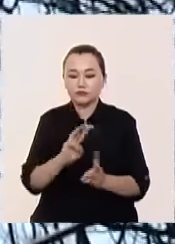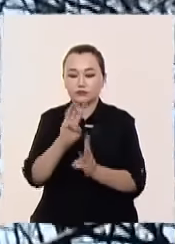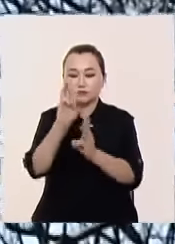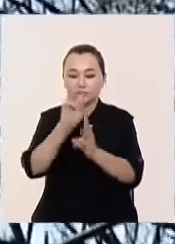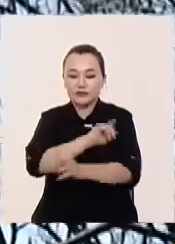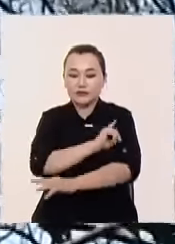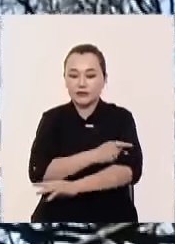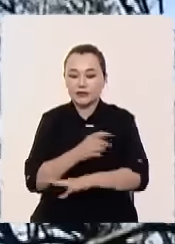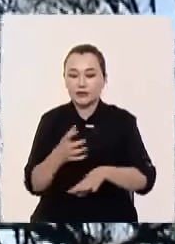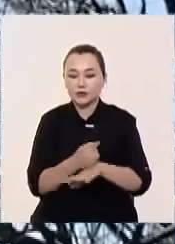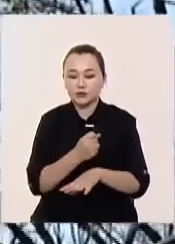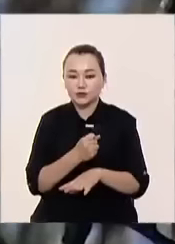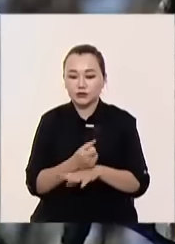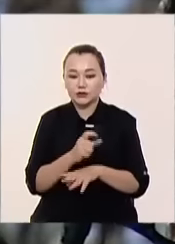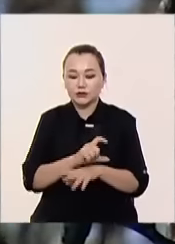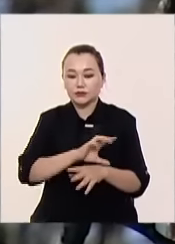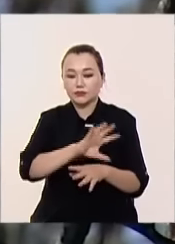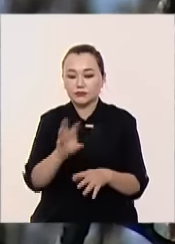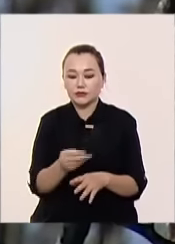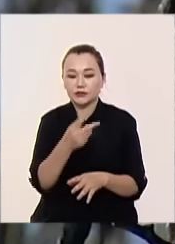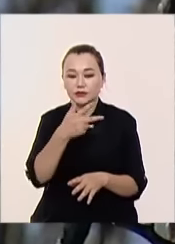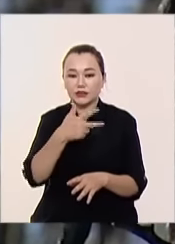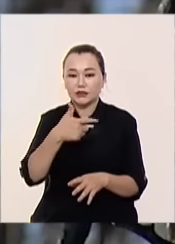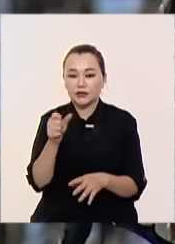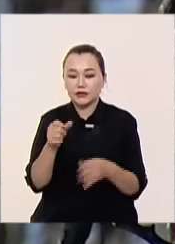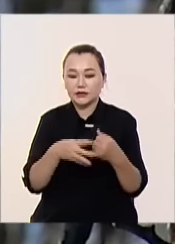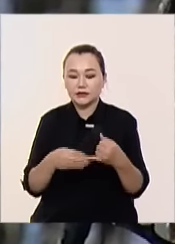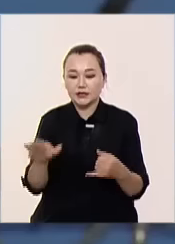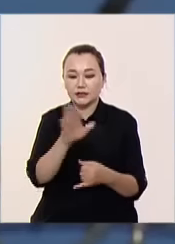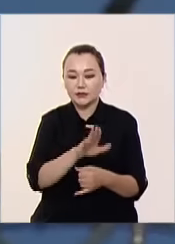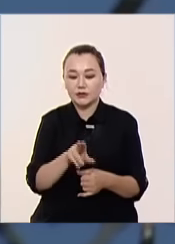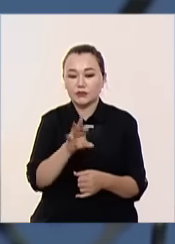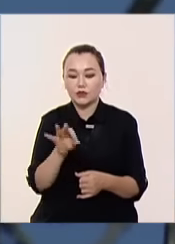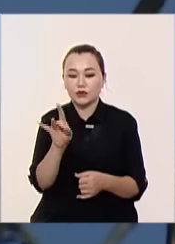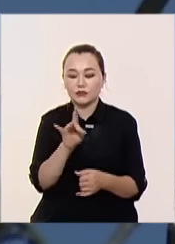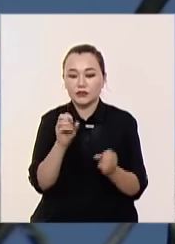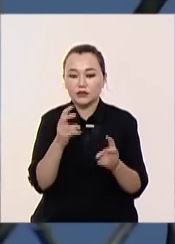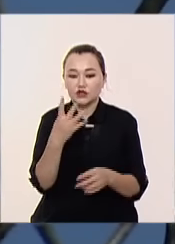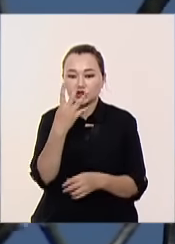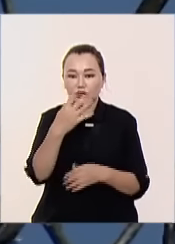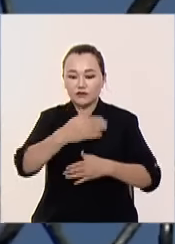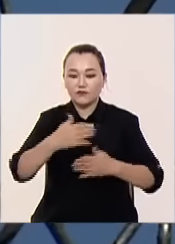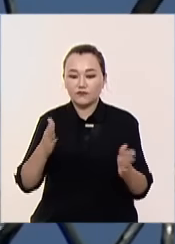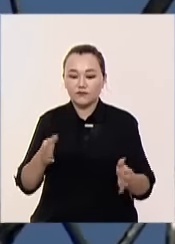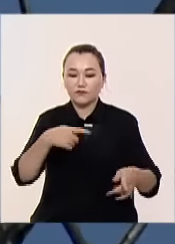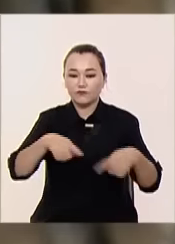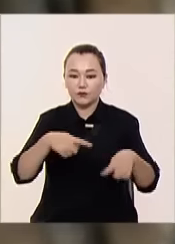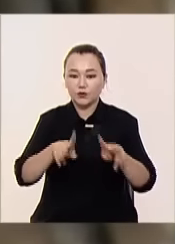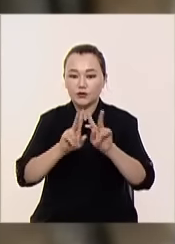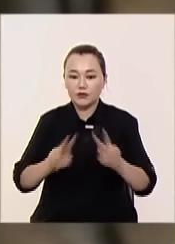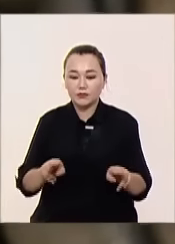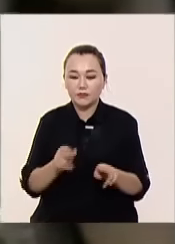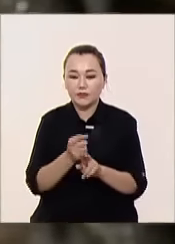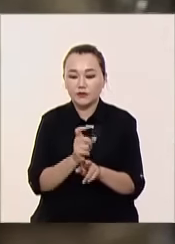разбушевалось сильное пламя. Оно охватило 3 гектара земли, но по размеру это как 4 футбольных поля. Пожар тушили